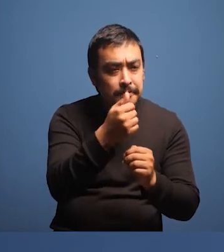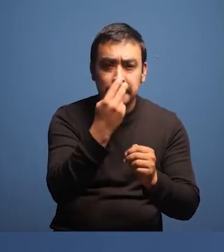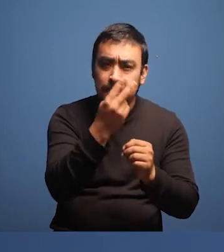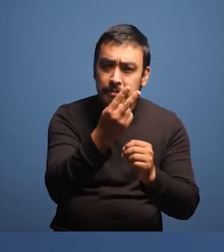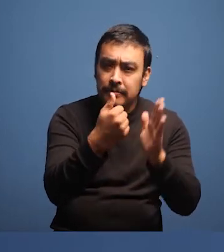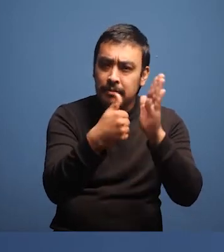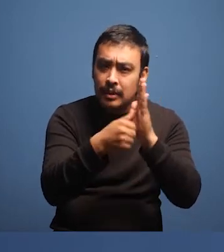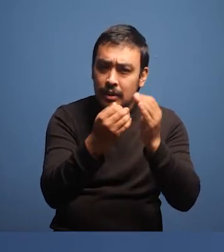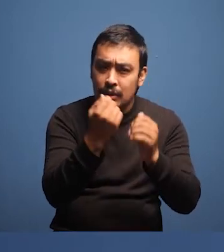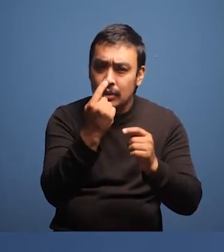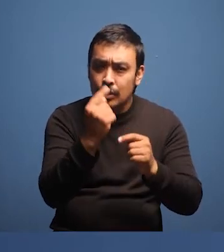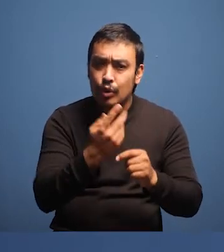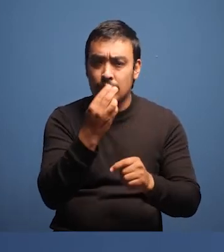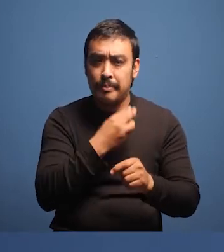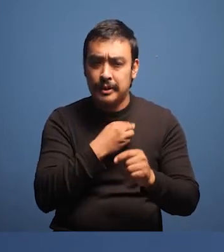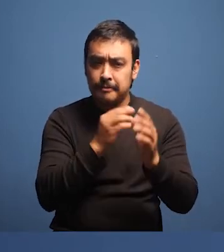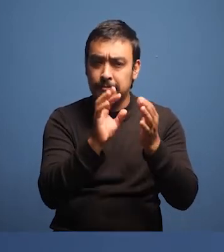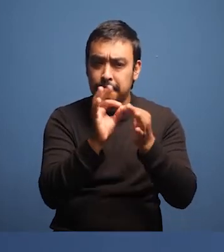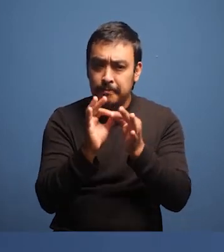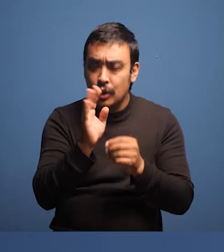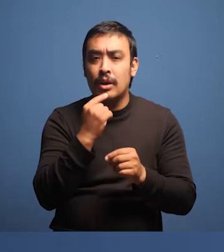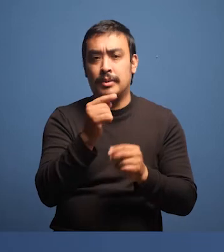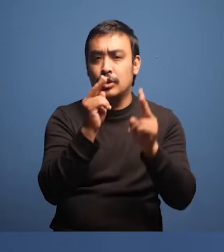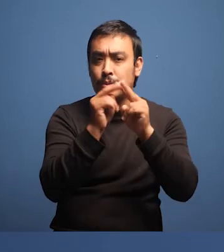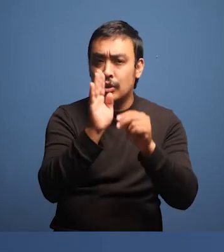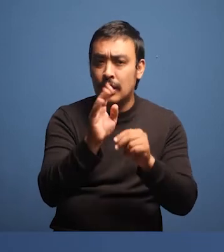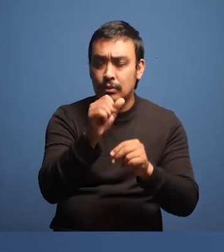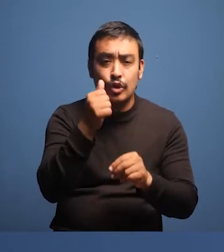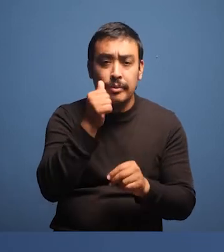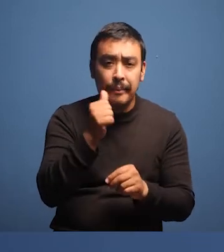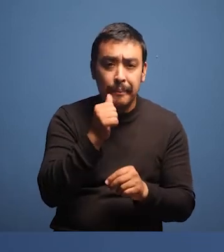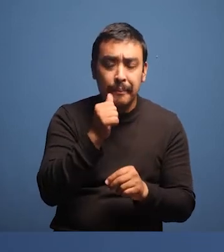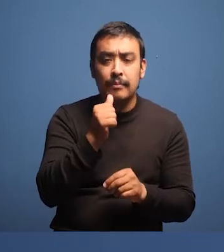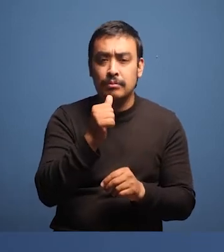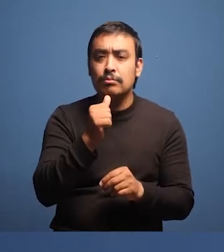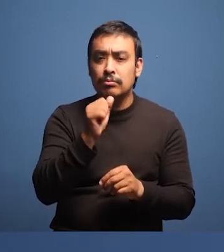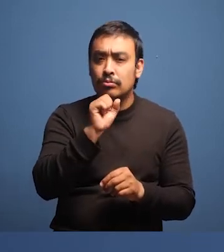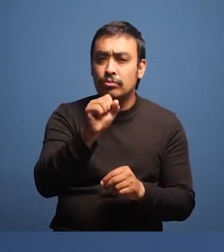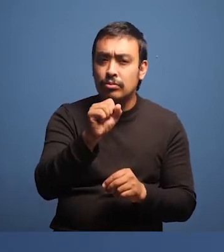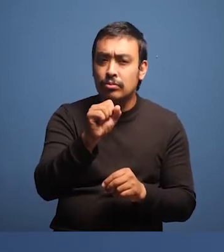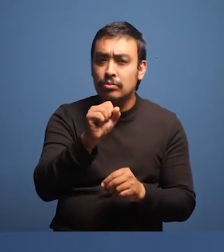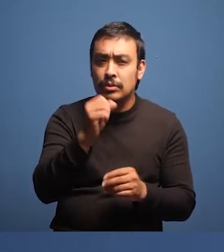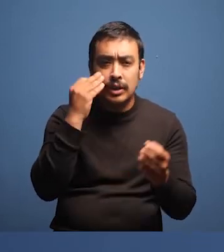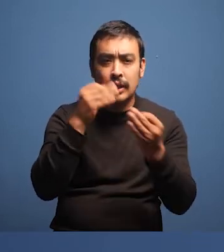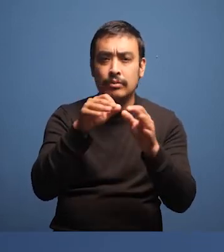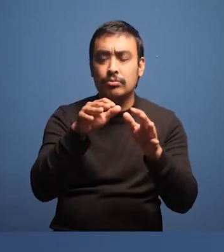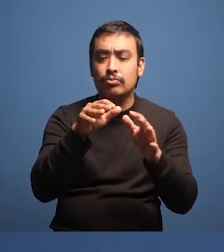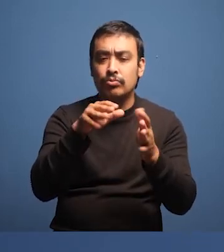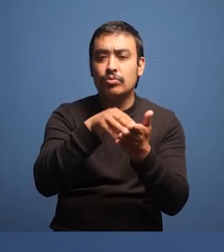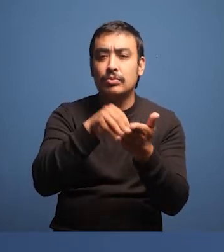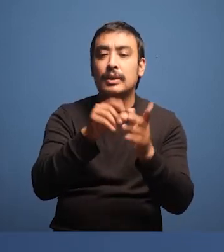चाहिँ उहाँहरूसँग कनेक्ट हुनुहुन्छ भन्ने बारेमा चाहिँ हजुरहरूले चाहिँ एज अ प्यारेन्ट्स उहाँहरूको चाहिँ त्यसबारे चाहिँ कन्सर्न राख्नु एकदमै आवश्यक छ